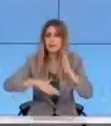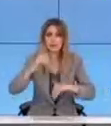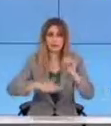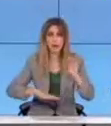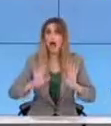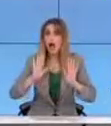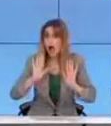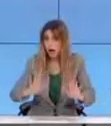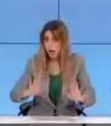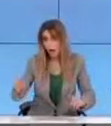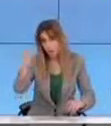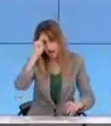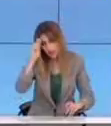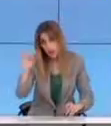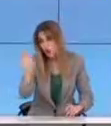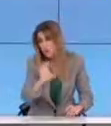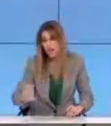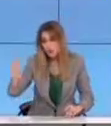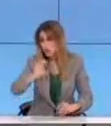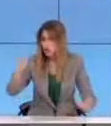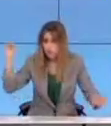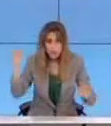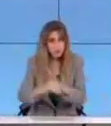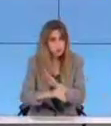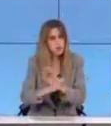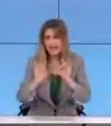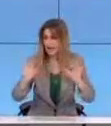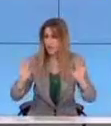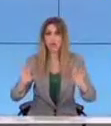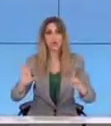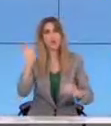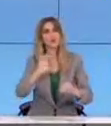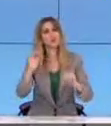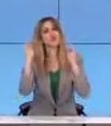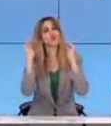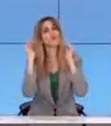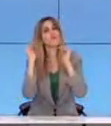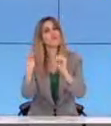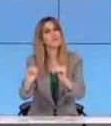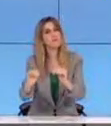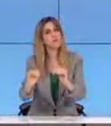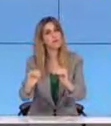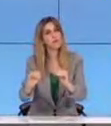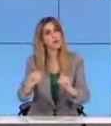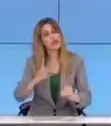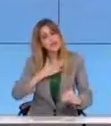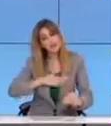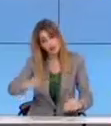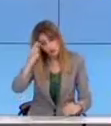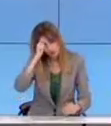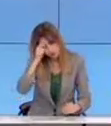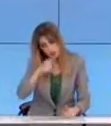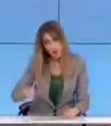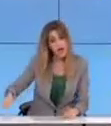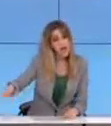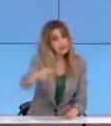τουρισμό. Και αυτό νομίζω ότι είναι κάτι το οποίο πρέπει να πιστωθεί στις δικές σας προσπάθειες.